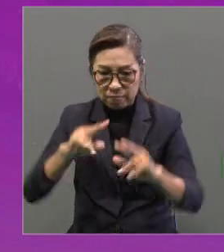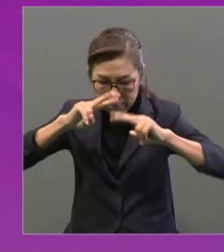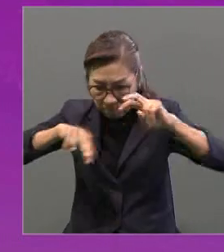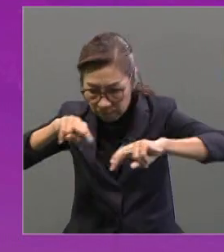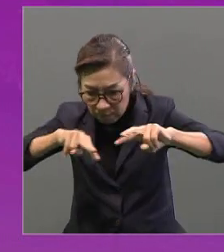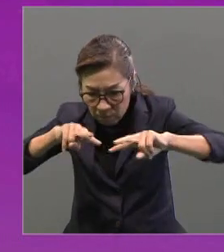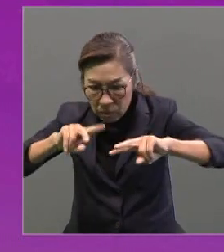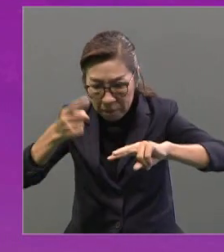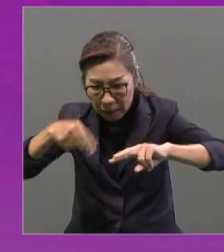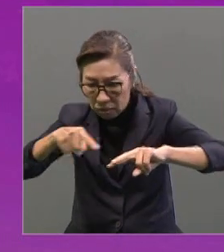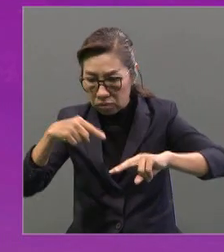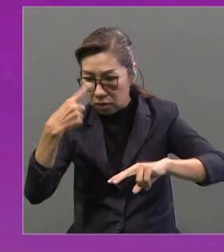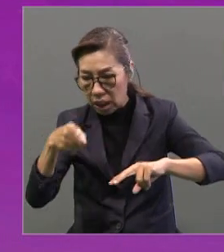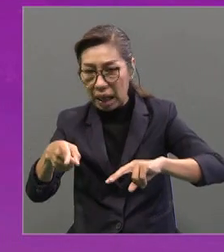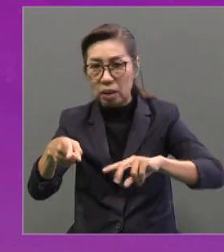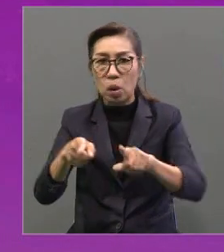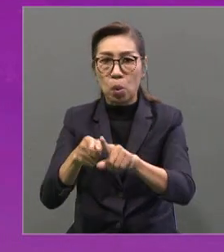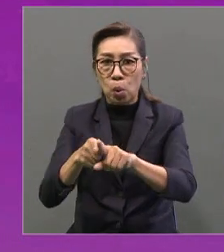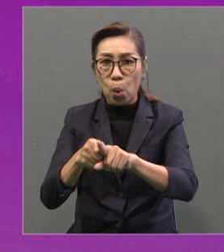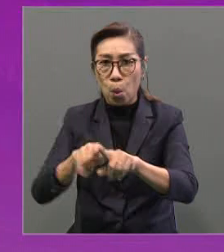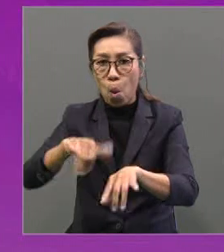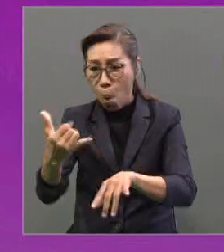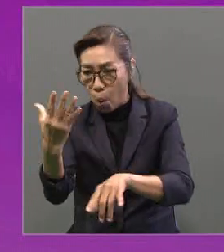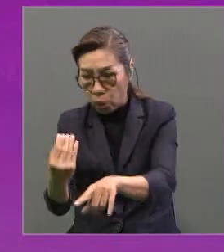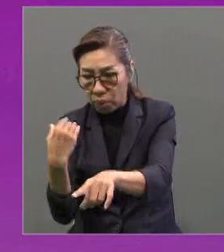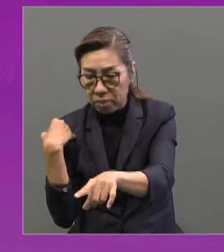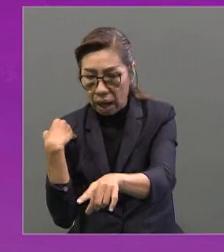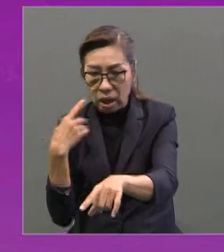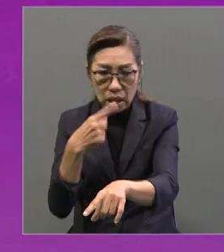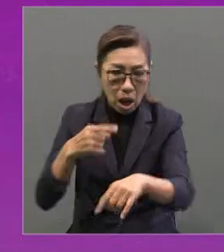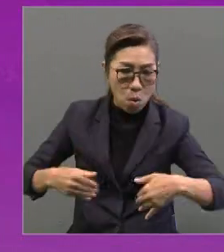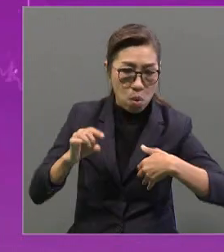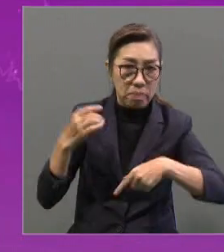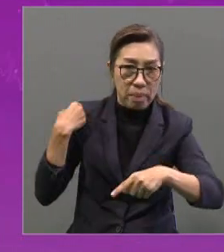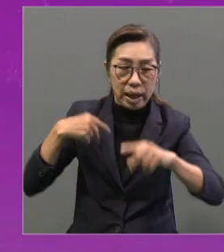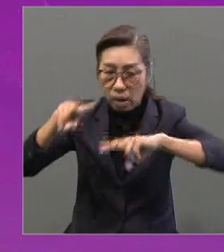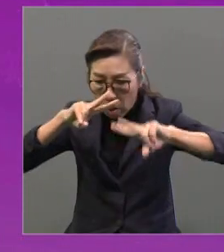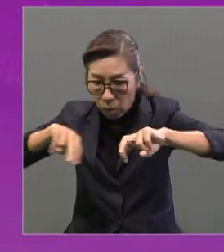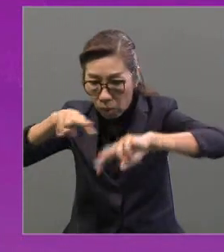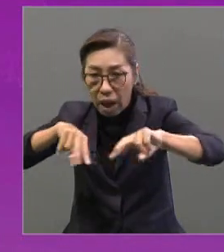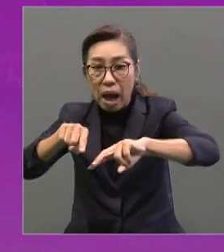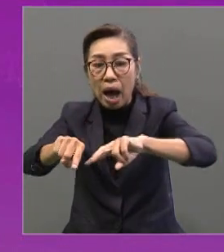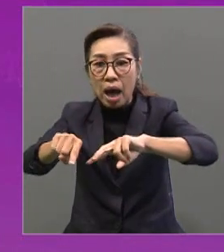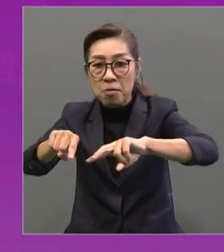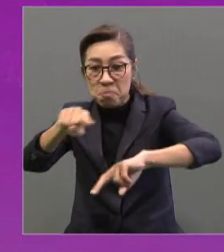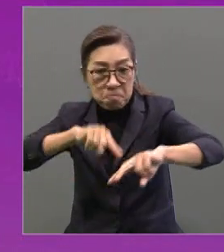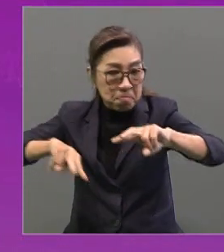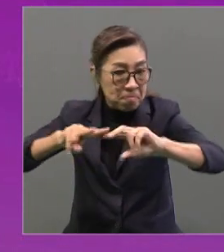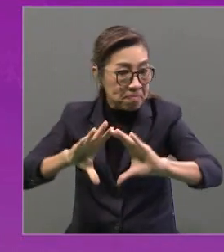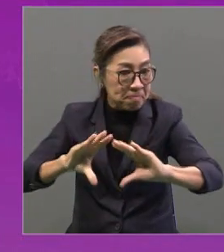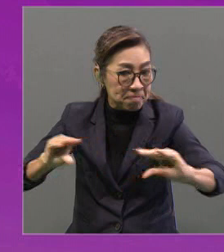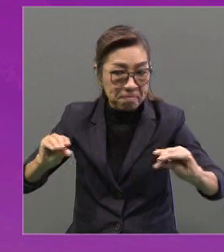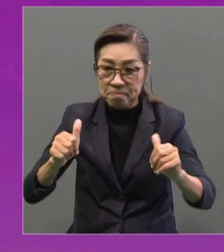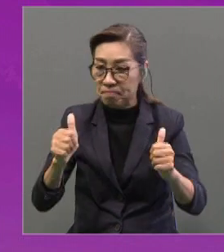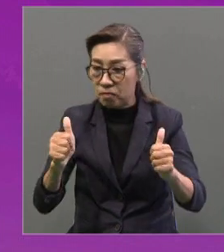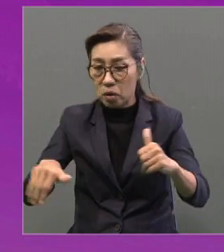ระดมว่ายังมีใครที่ยังตกค้างหรือว่าติดอยู่ในซากปรักหักพังไหมพอแน่ชัดแล้วว่าไม่มี